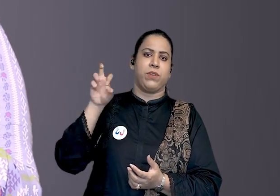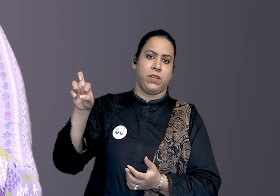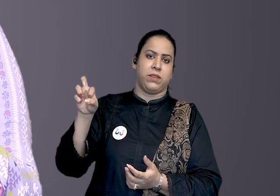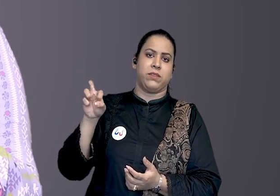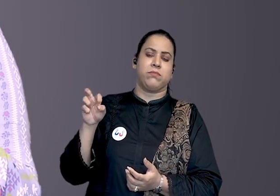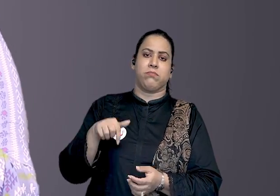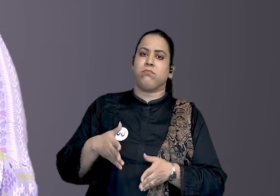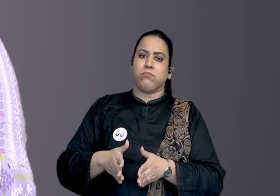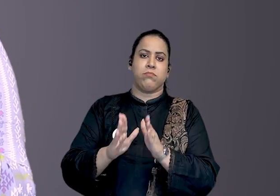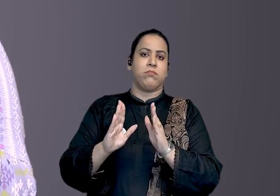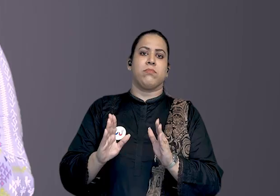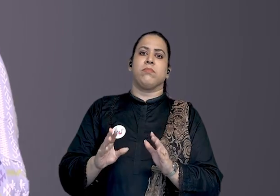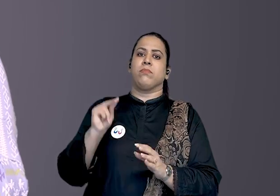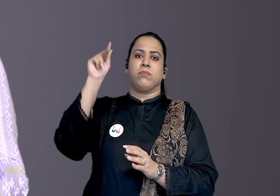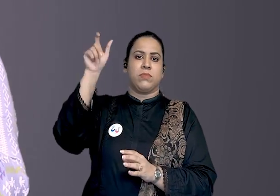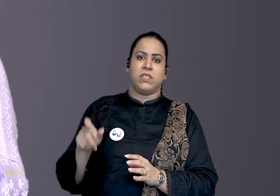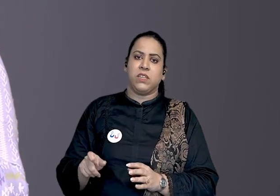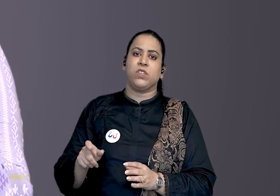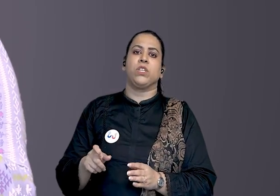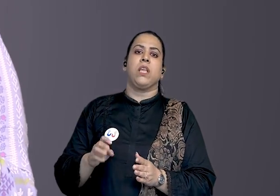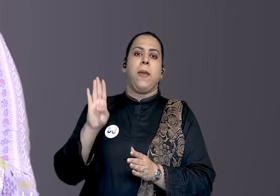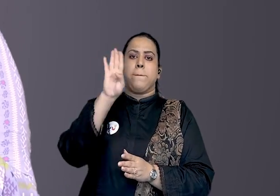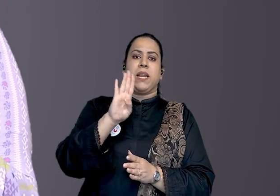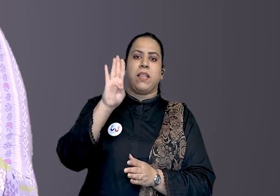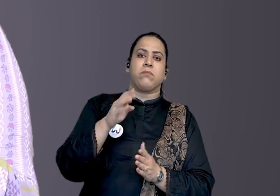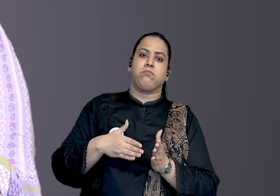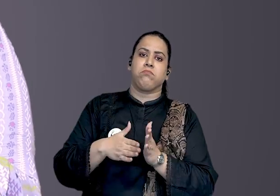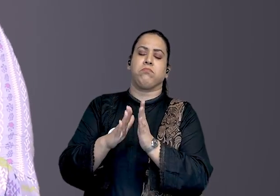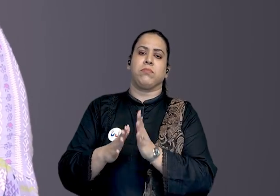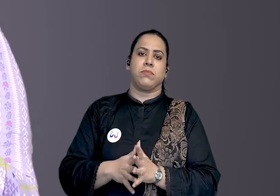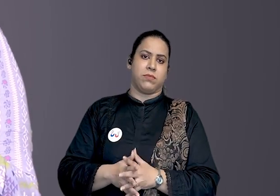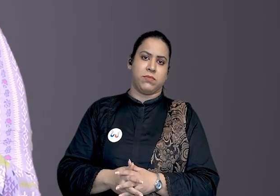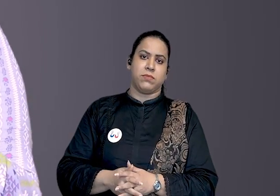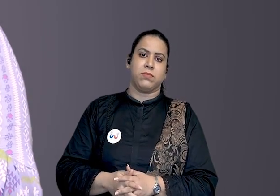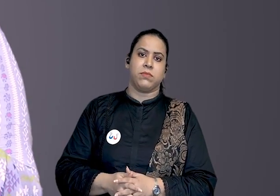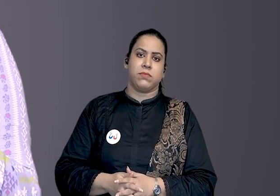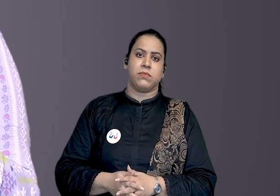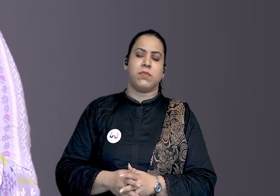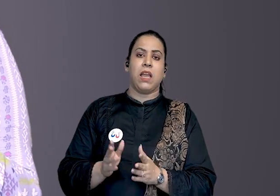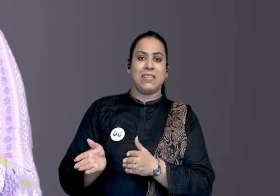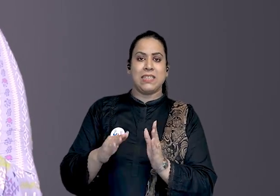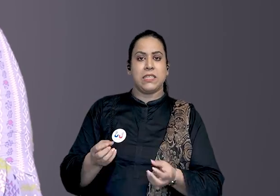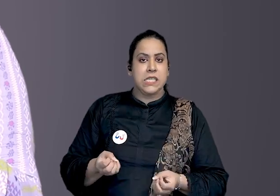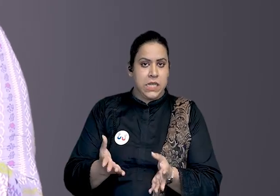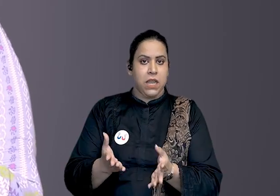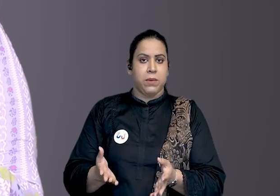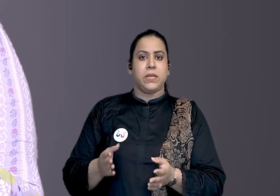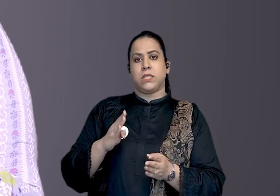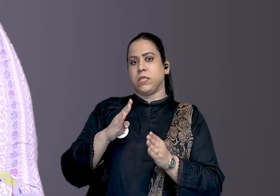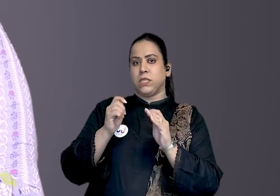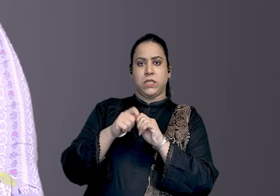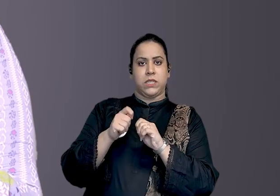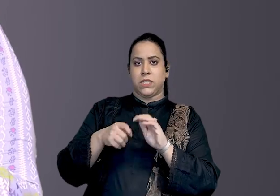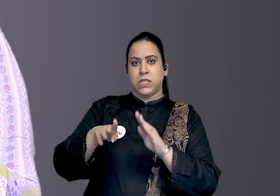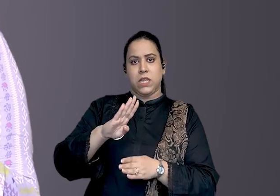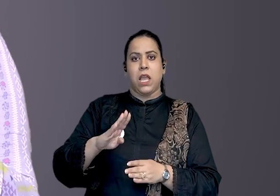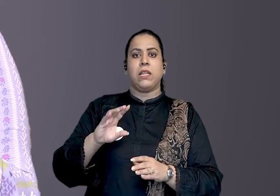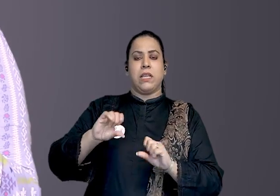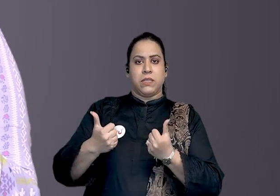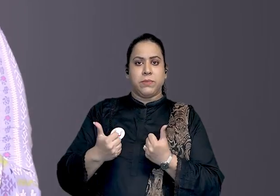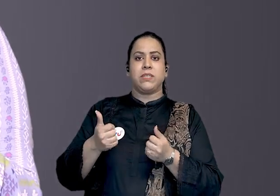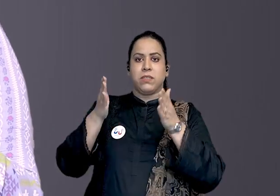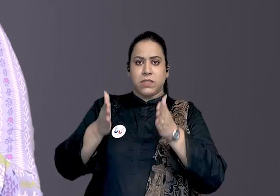ایڈمنسٹریٹو سسٹمس کی اسٹیبلشمنٹ جو ہے 1849-50 سے ہونی شروع ہو چکی ہوئی تھی، اینڈ اٹ واز ڈن ان اے ویری گڈ